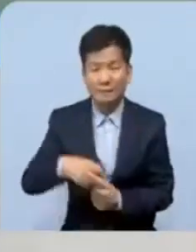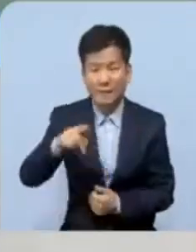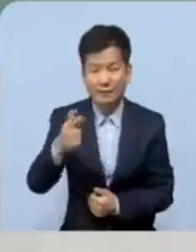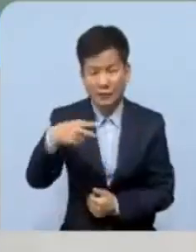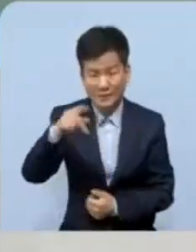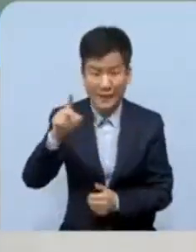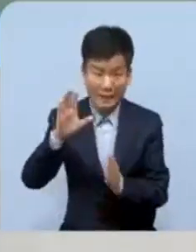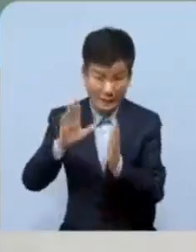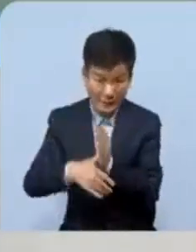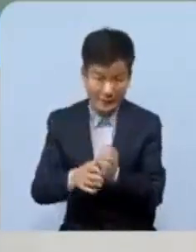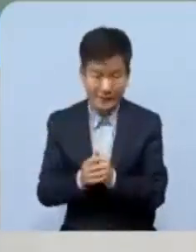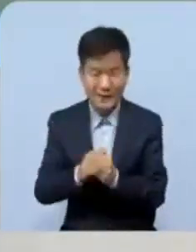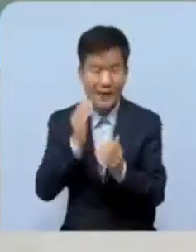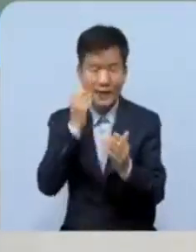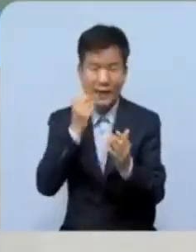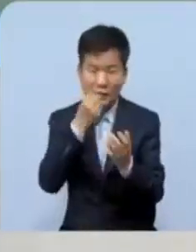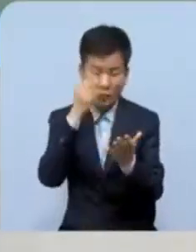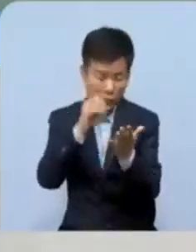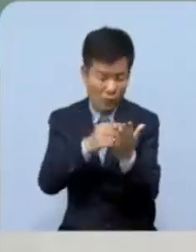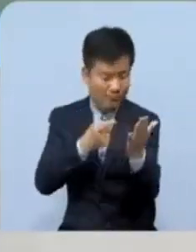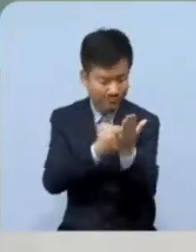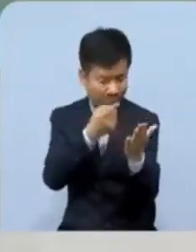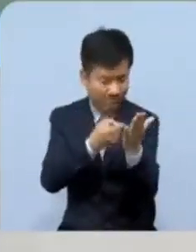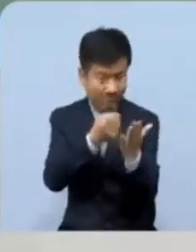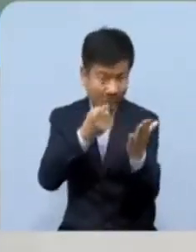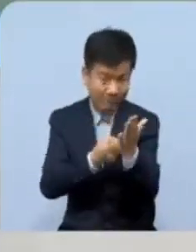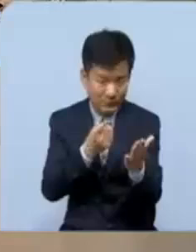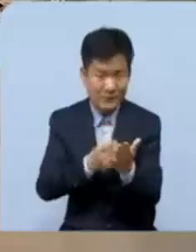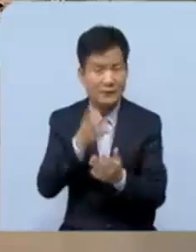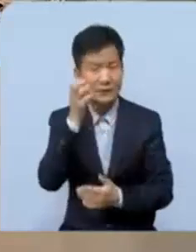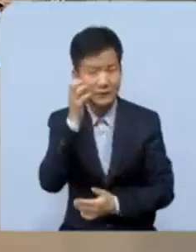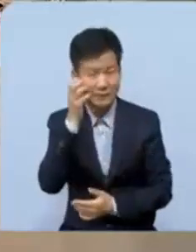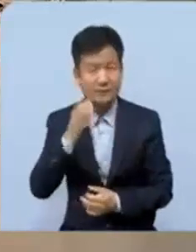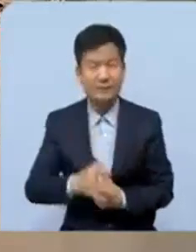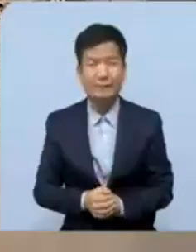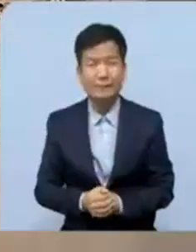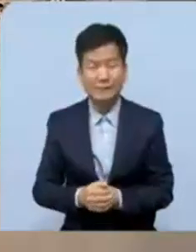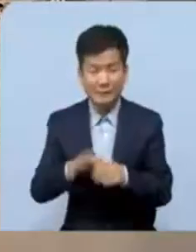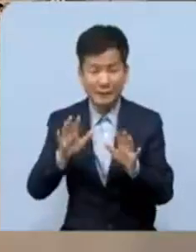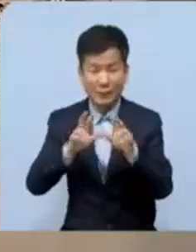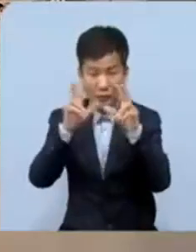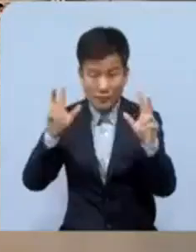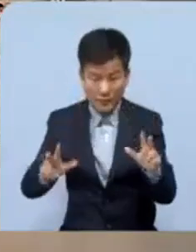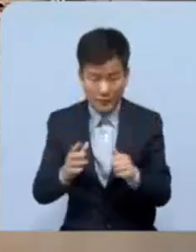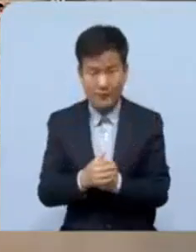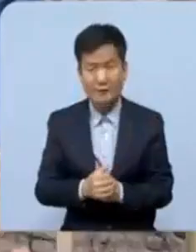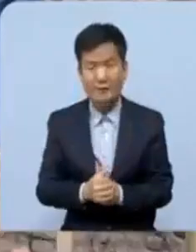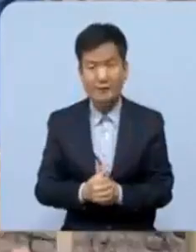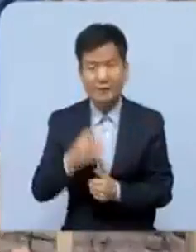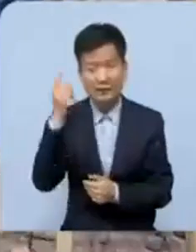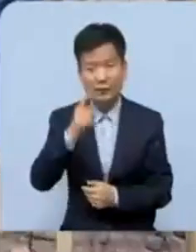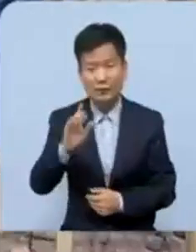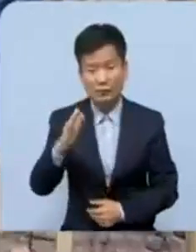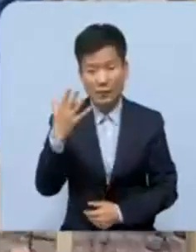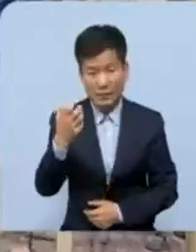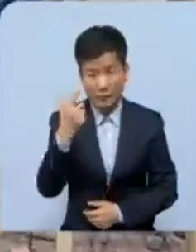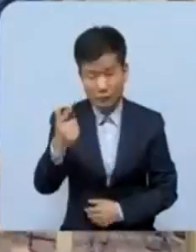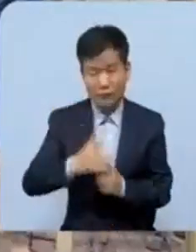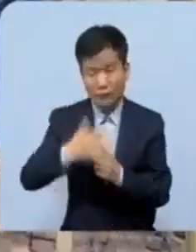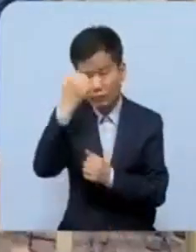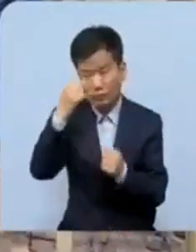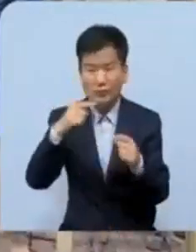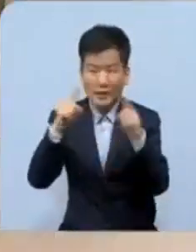사람들이 이렇게 바 이에 직접 생각 다른 점이 좀 신기 했고 이번 전시에 선보인 작품은 1986년